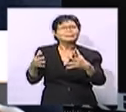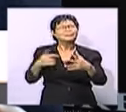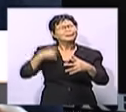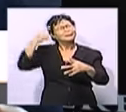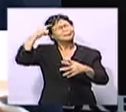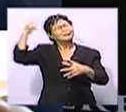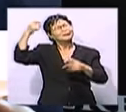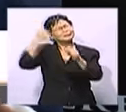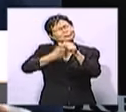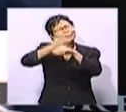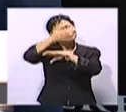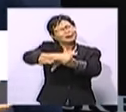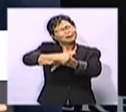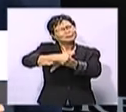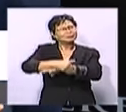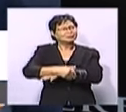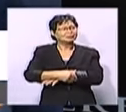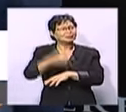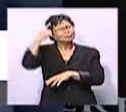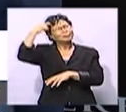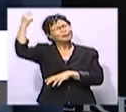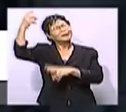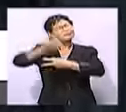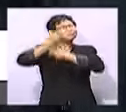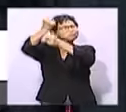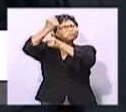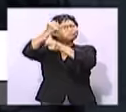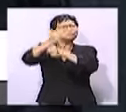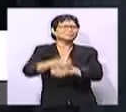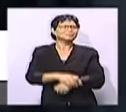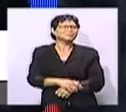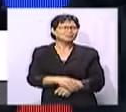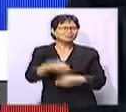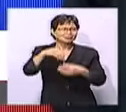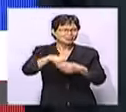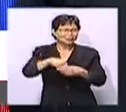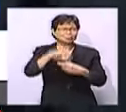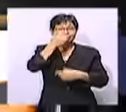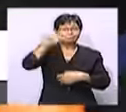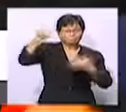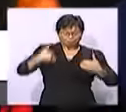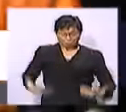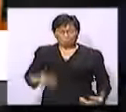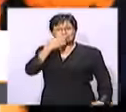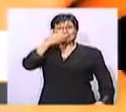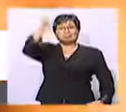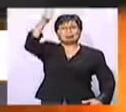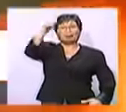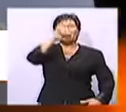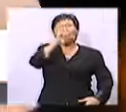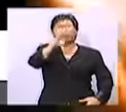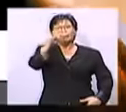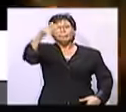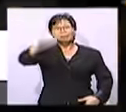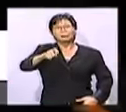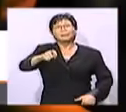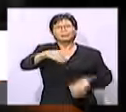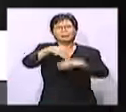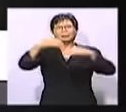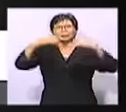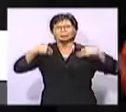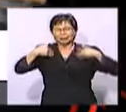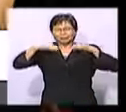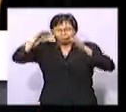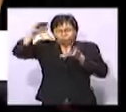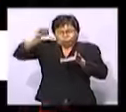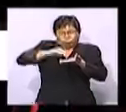So saya bayangkan kemenangan. Berada dalam keadaan terbaik ketika ini, Aiman bagaimanapun perlu menurunkan berat